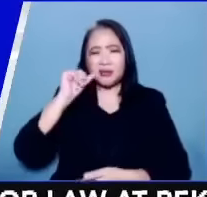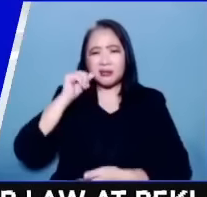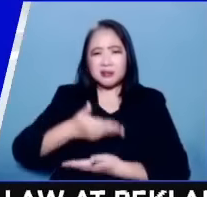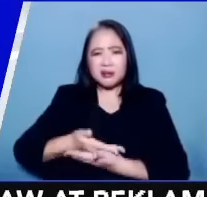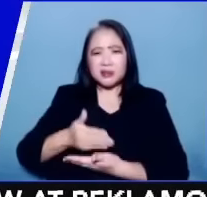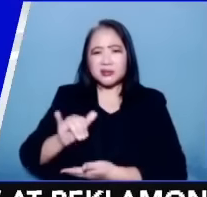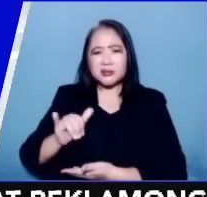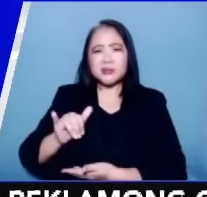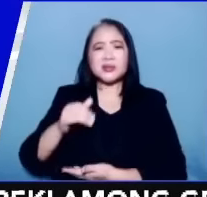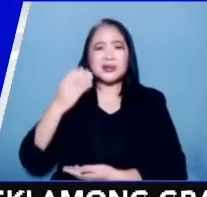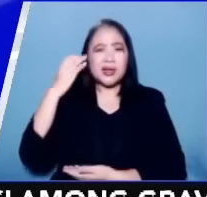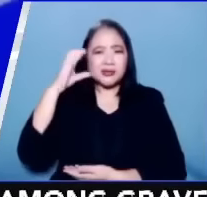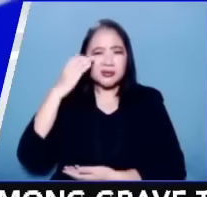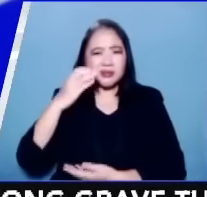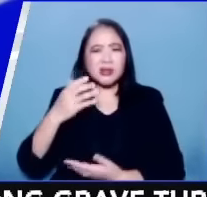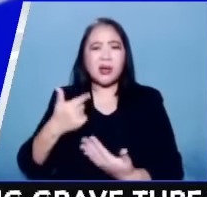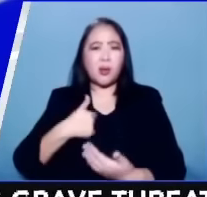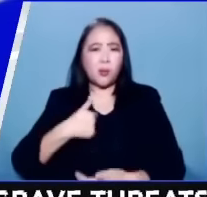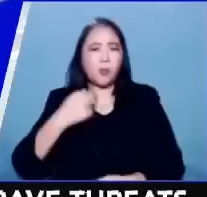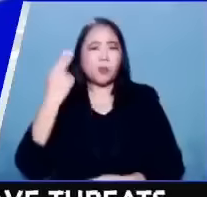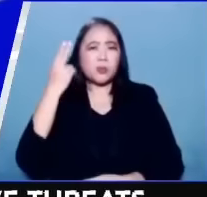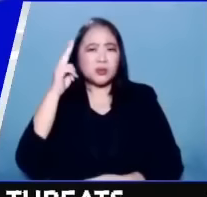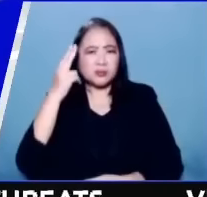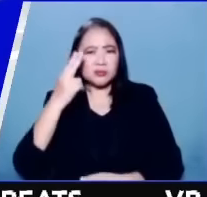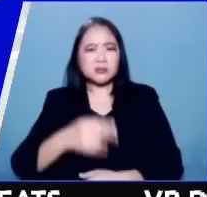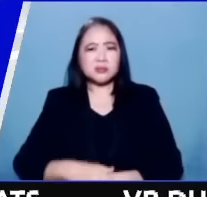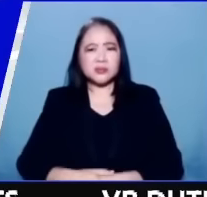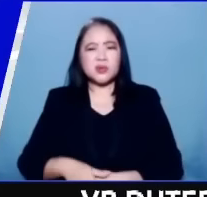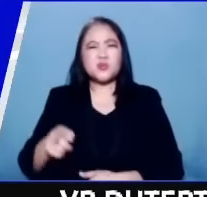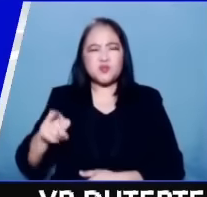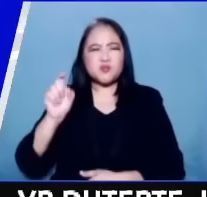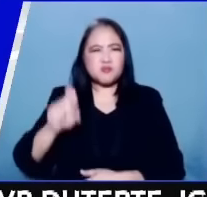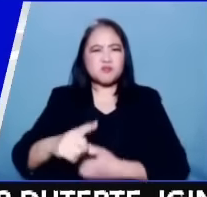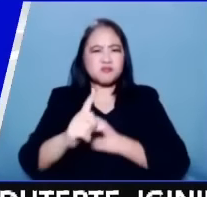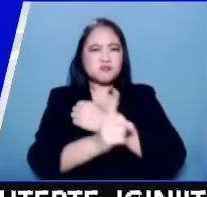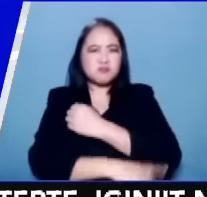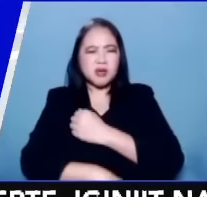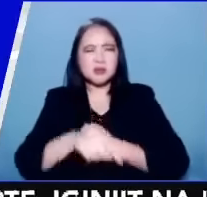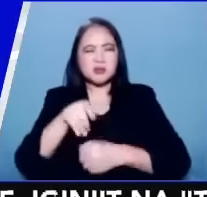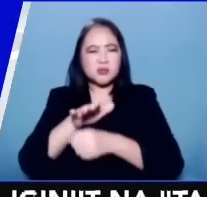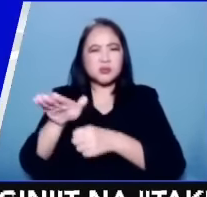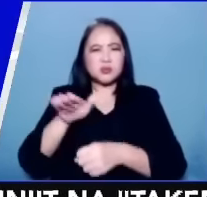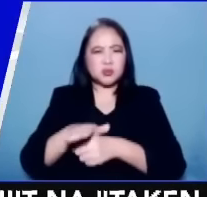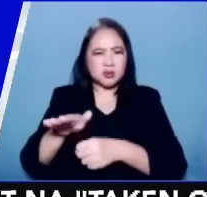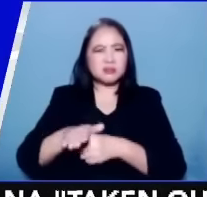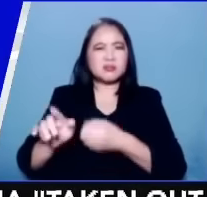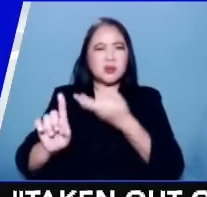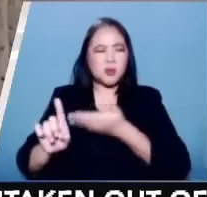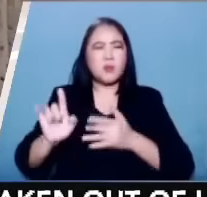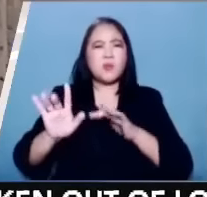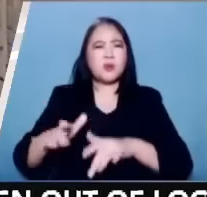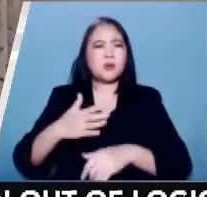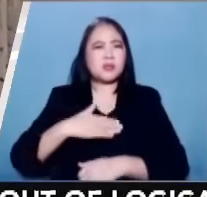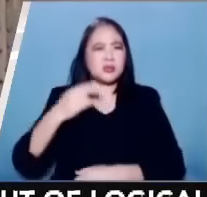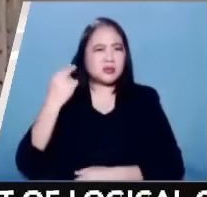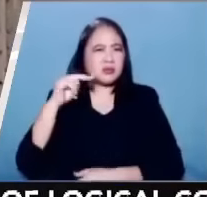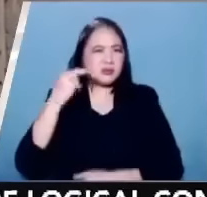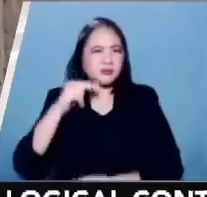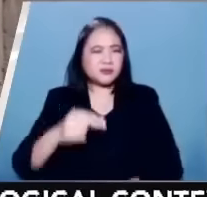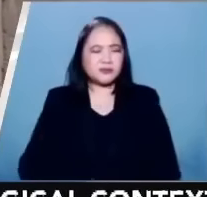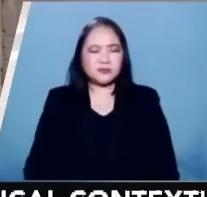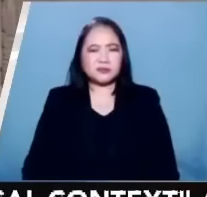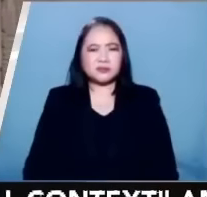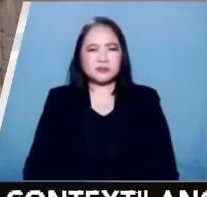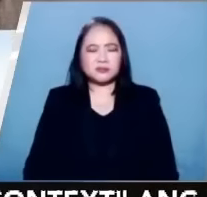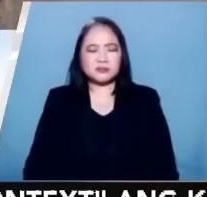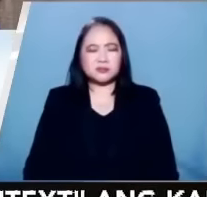po dito Ako po ang tumatayo pagdusahan niya yung ginawa naman niya Kawawa naman po yung pamangkin ko mariing itang Ginang